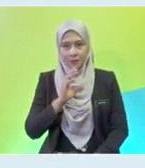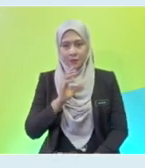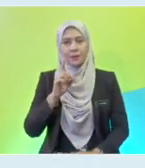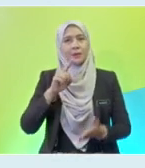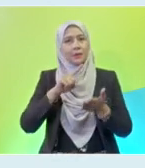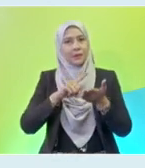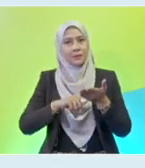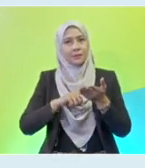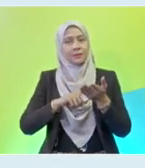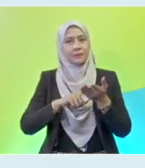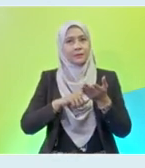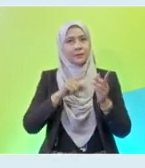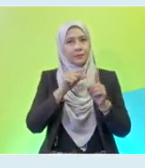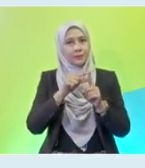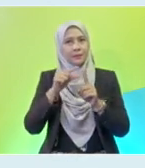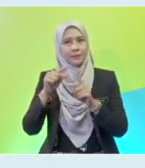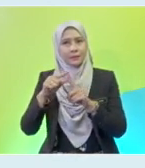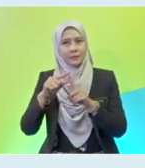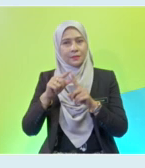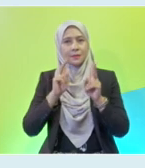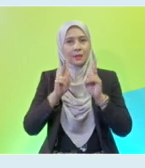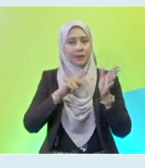kata kunci dia Apa